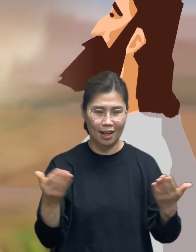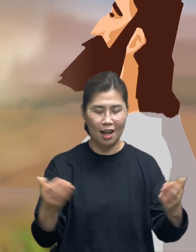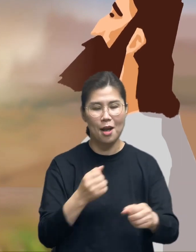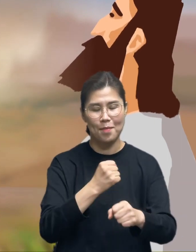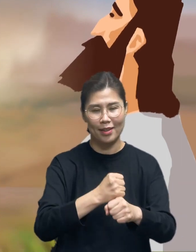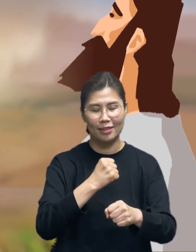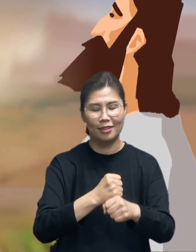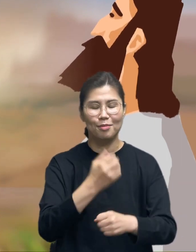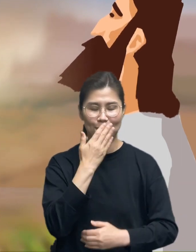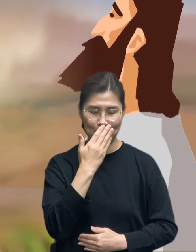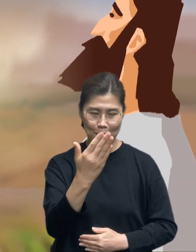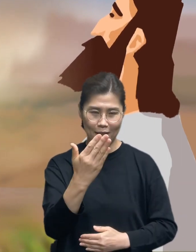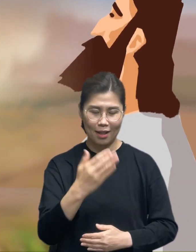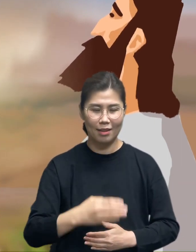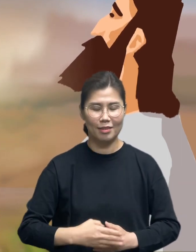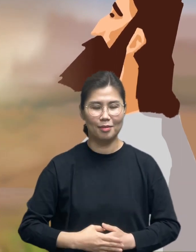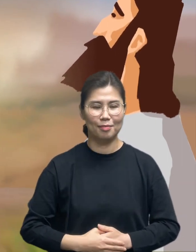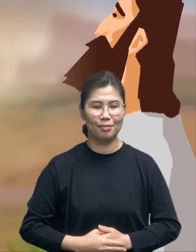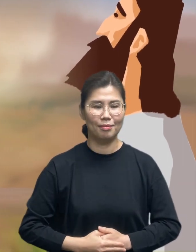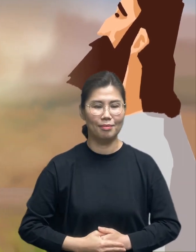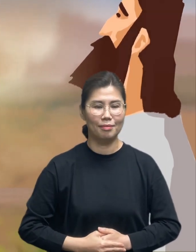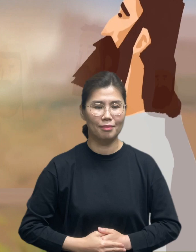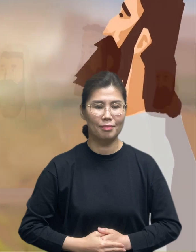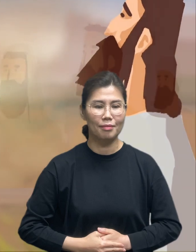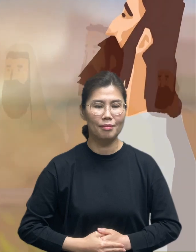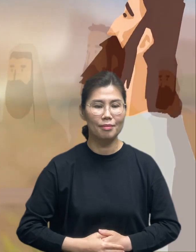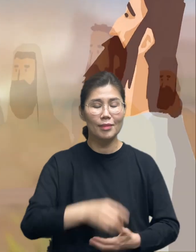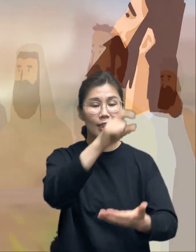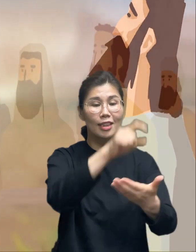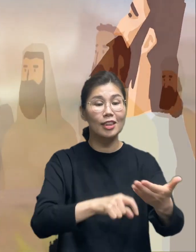간 사정에 적합한 성사를 만드실 수 있는 것입니다